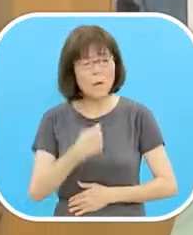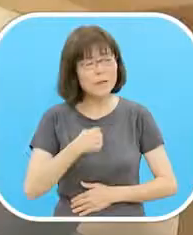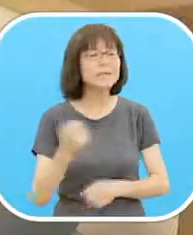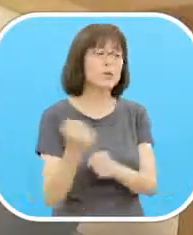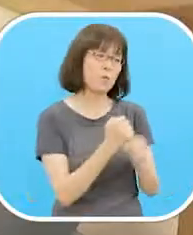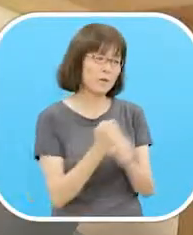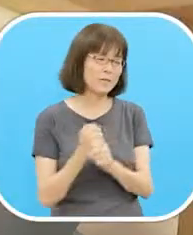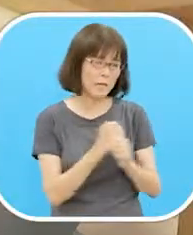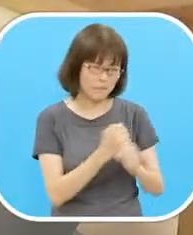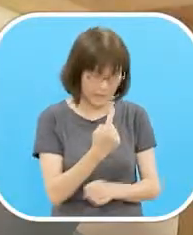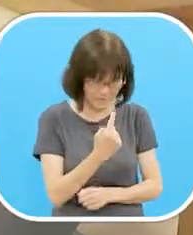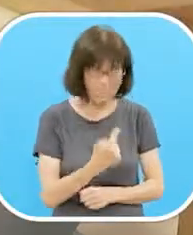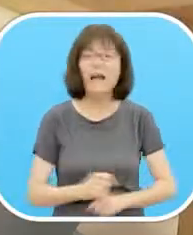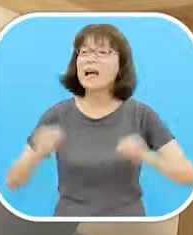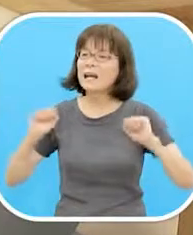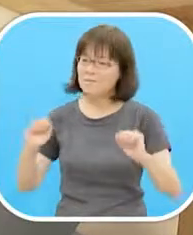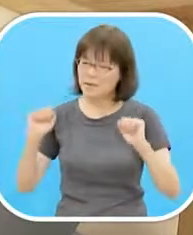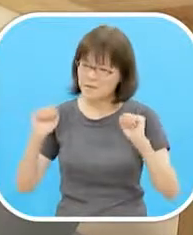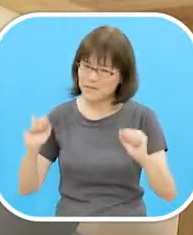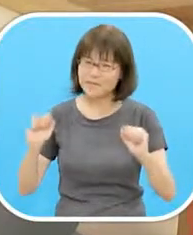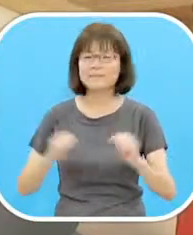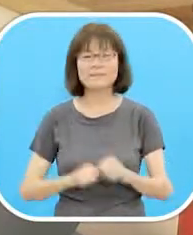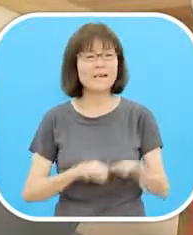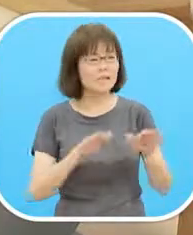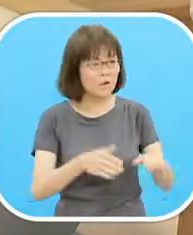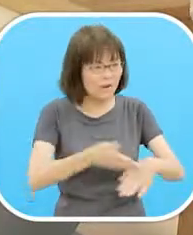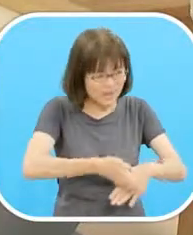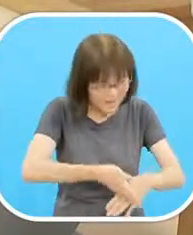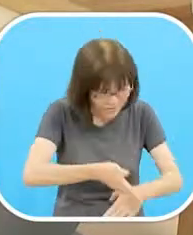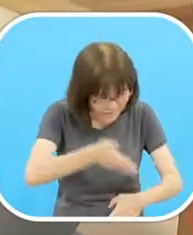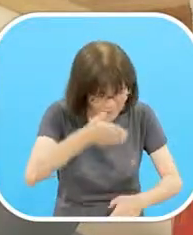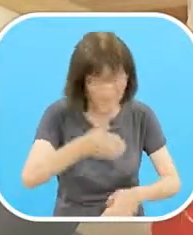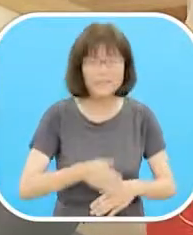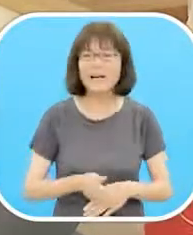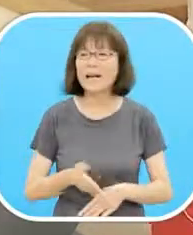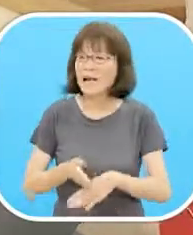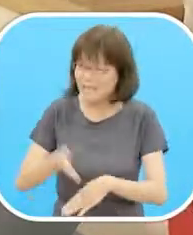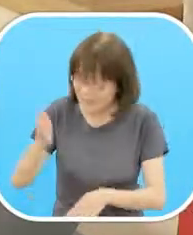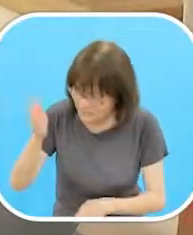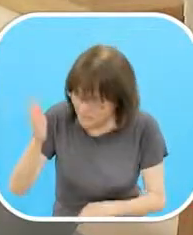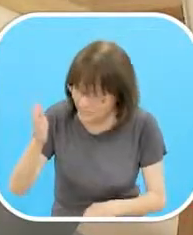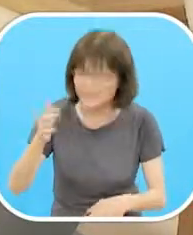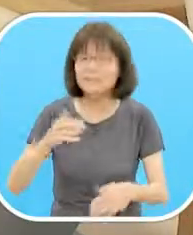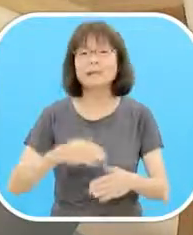してますよ。 はい、頑張ります。 今日はありがとうございました。 ありがとうございました。